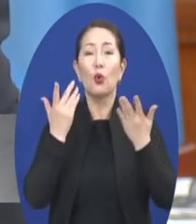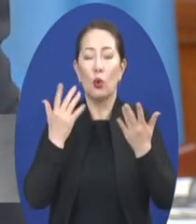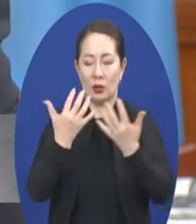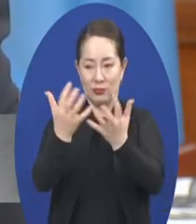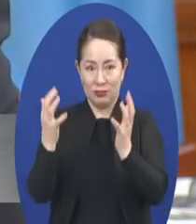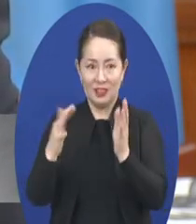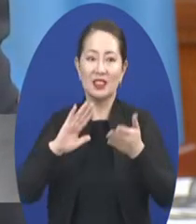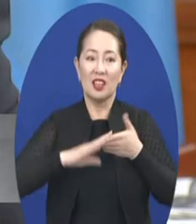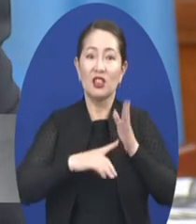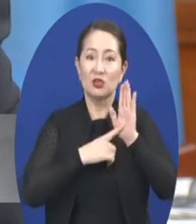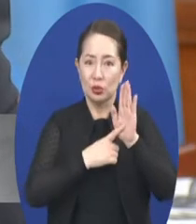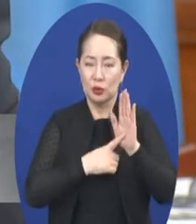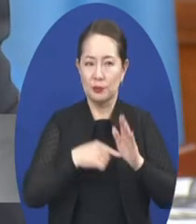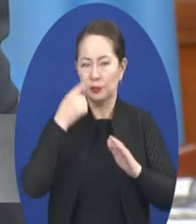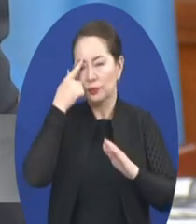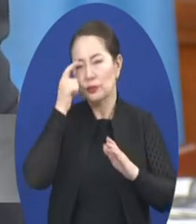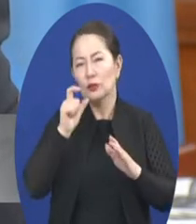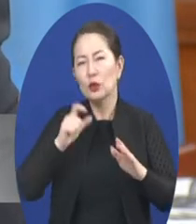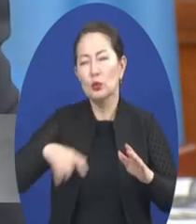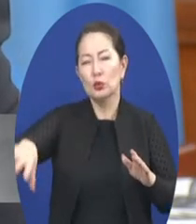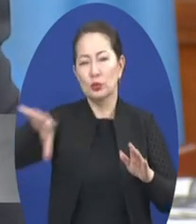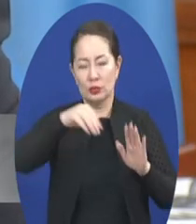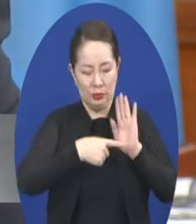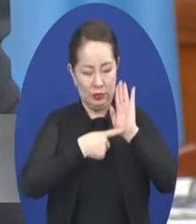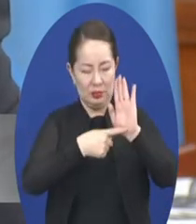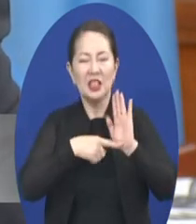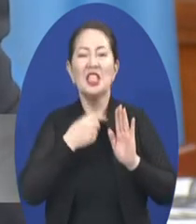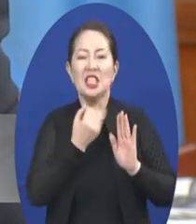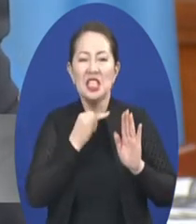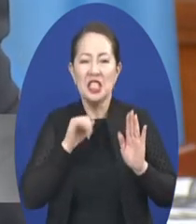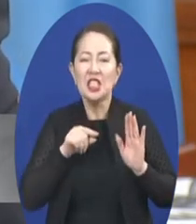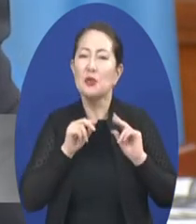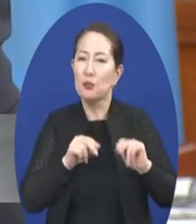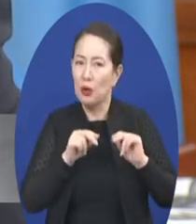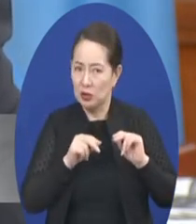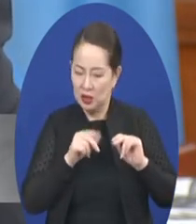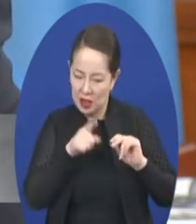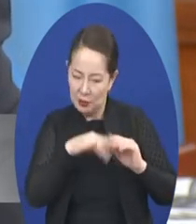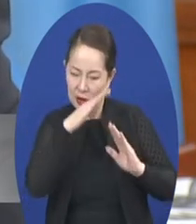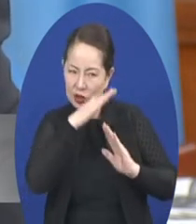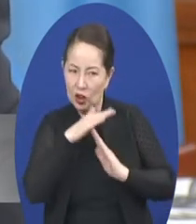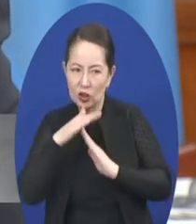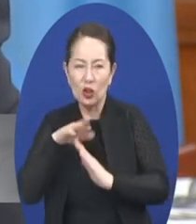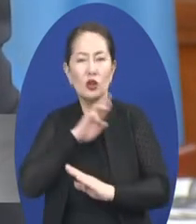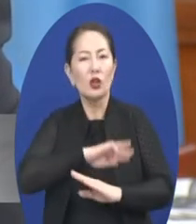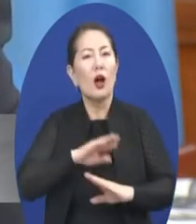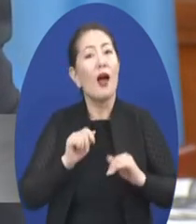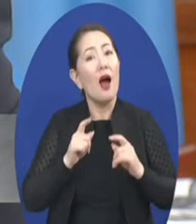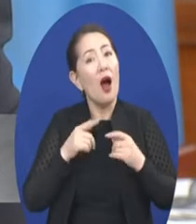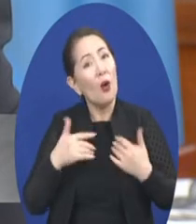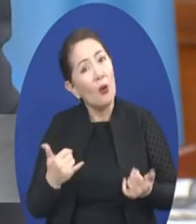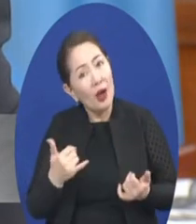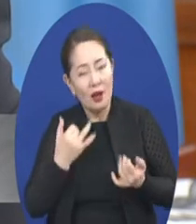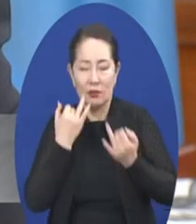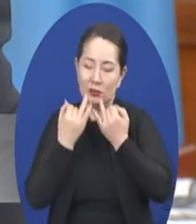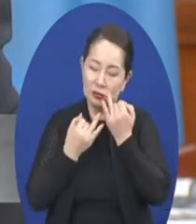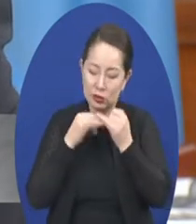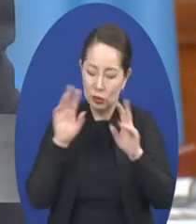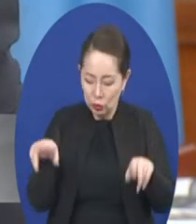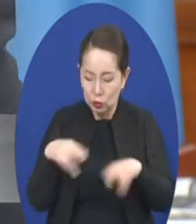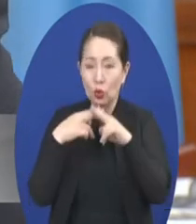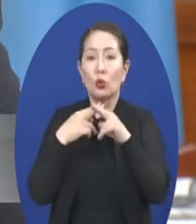бол танилцуулна. Монголын ард түмэнд ер нь юм болсон байна. За энийг одоо цааш зогсоох юм бол одоо яах вэ гэдэг